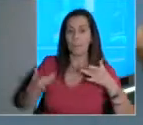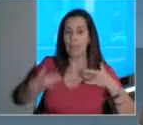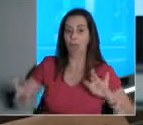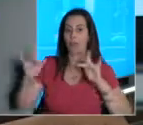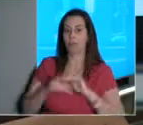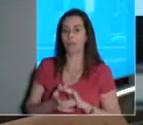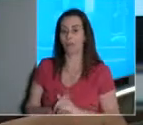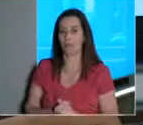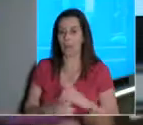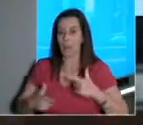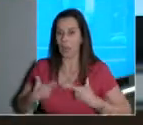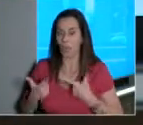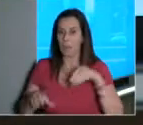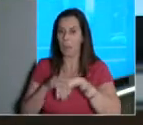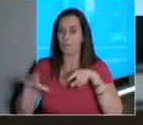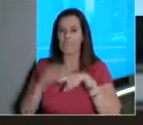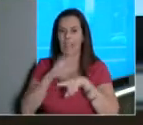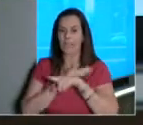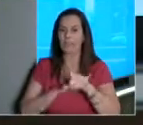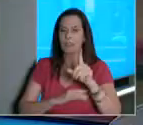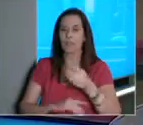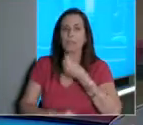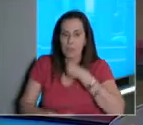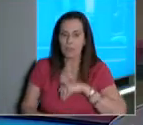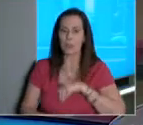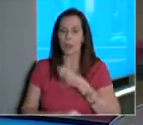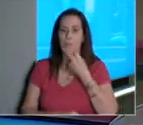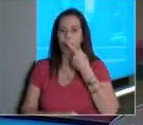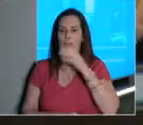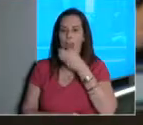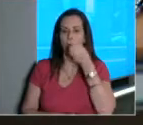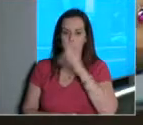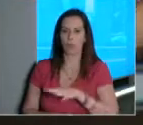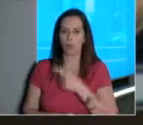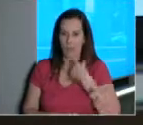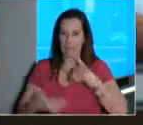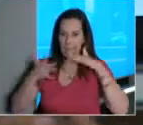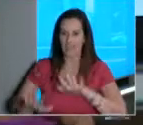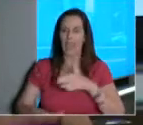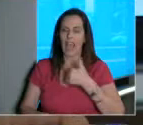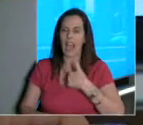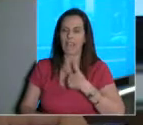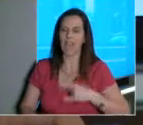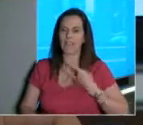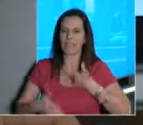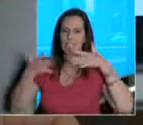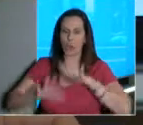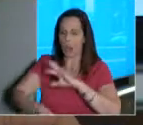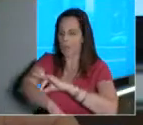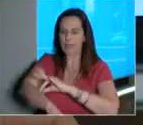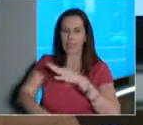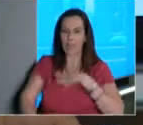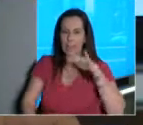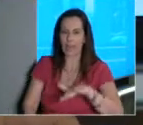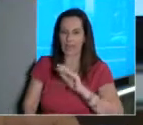לך ולמשפחתך לחיות בקרב מסתננים, ואז את תבלעי את המילים החצופות שאת אומרת שאת קוראת לי גזענית. אני חוויתי גזענות על פסרי